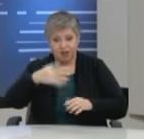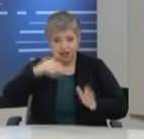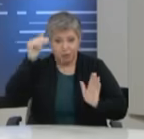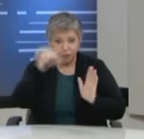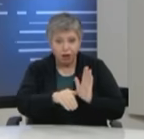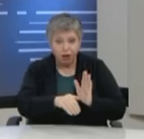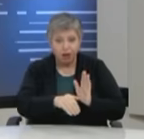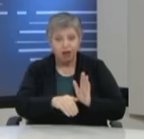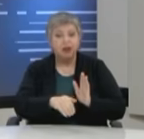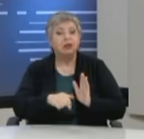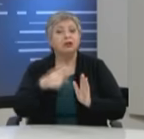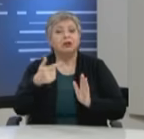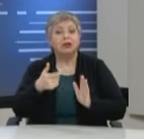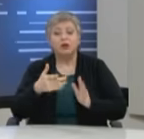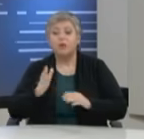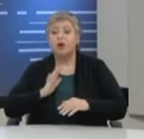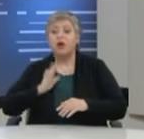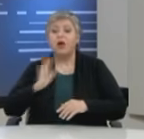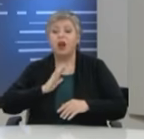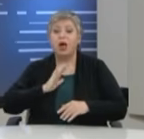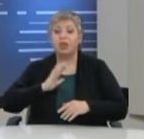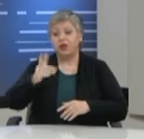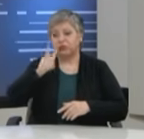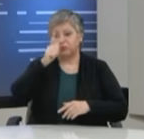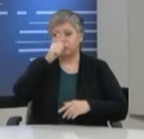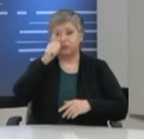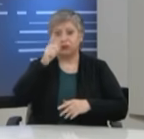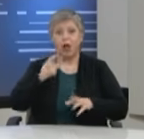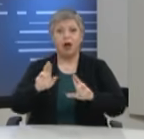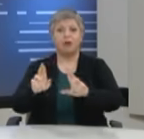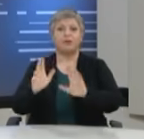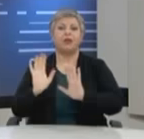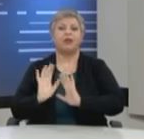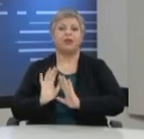Πρεσπών ή με το λαό, την υπερηφάνεια και την ελπίδα.